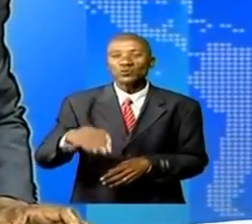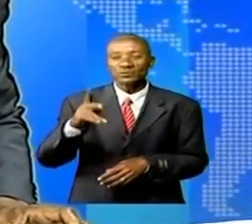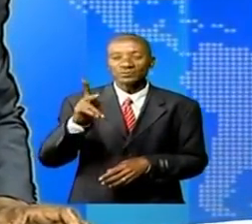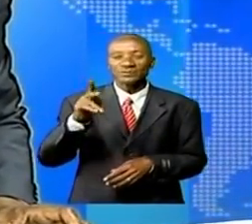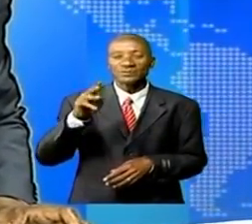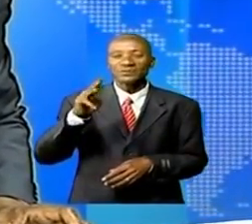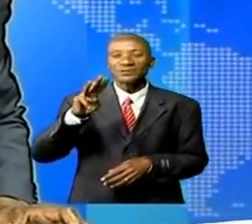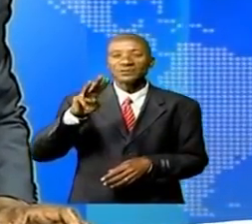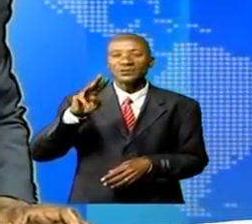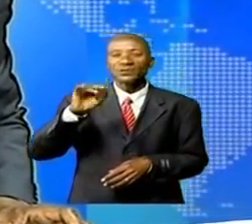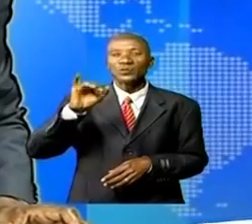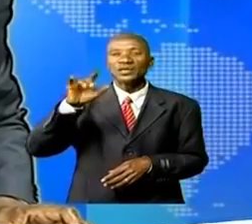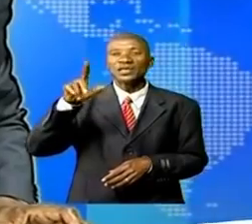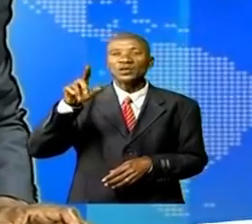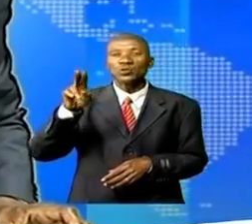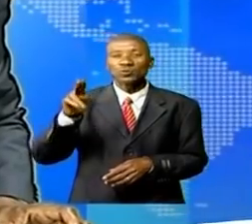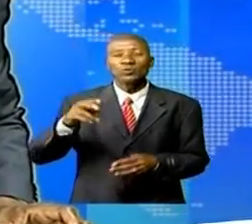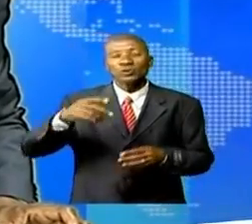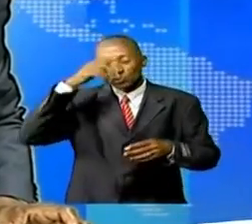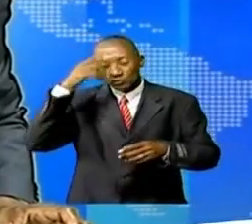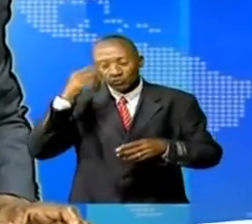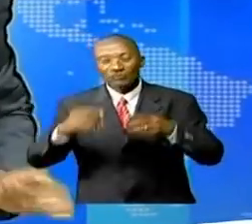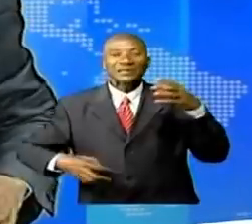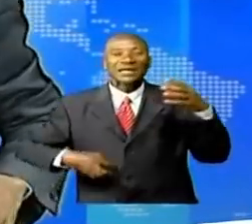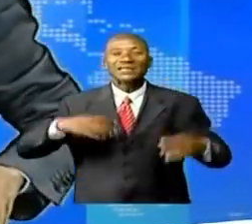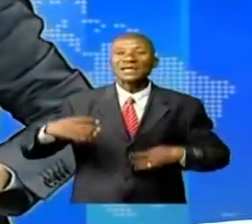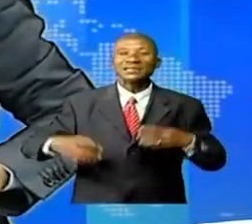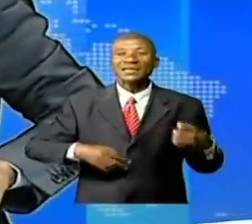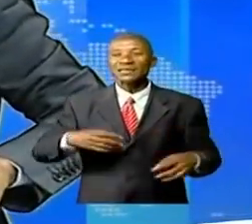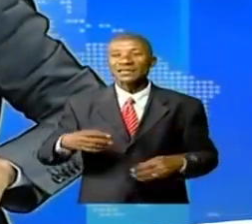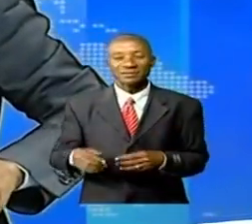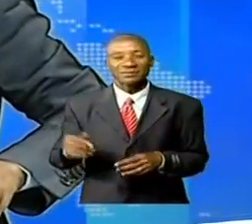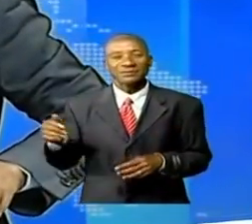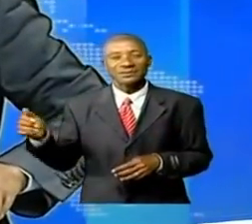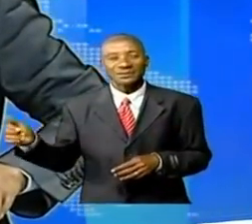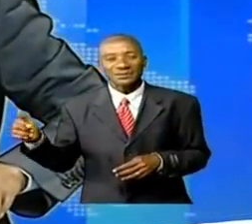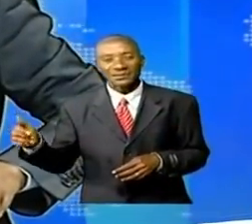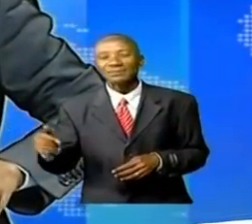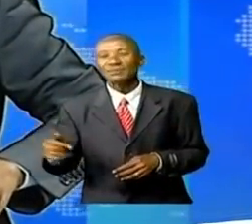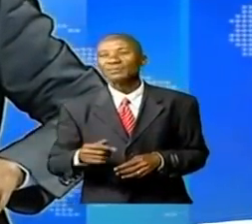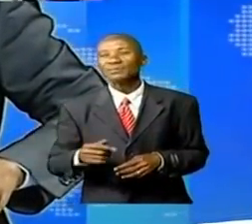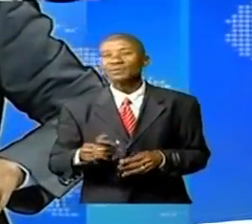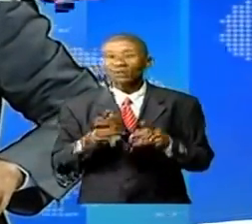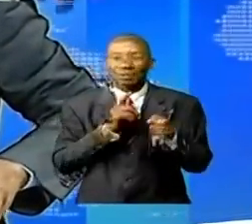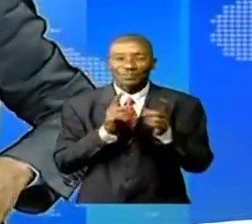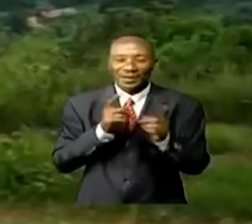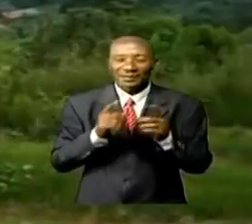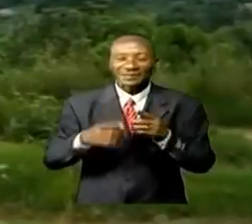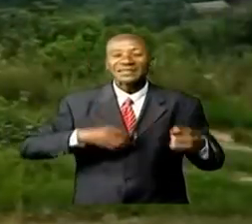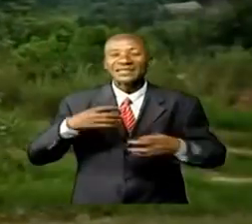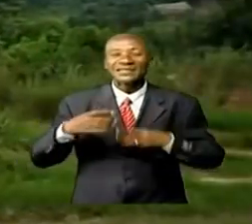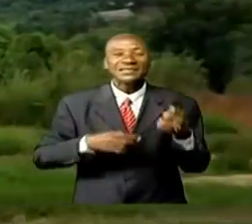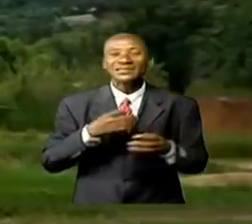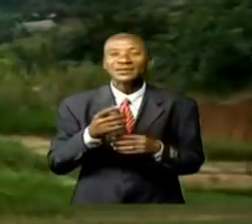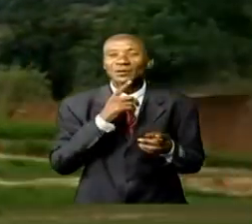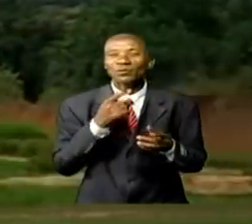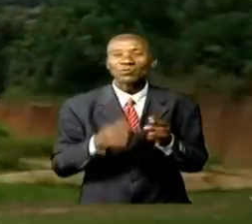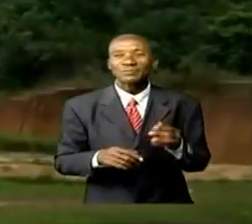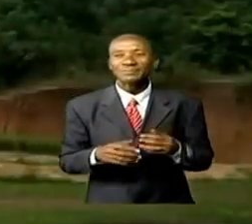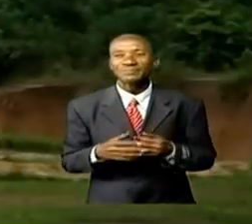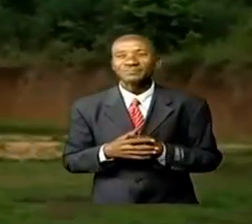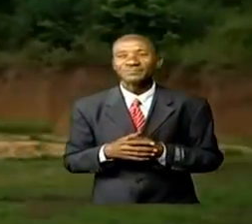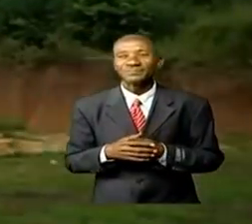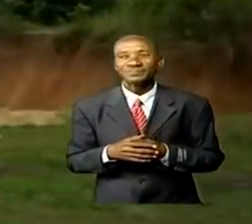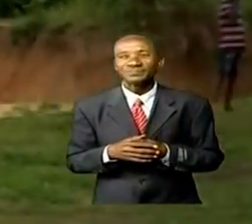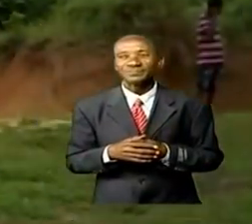vient de lancer un cri d'alarme auprès des autorités compétentes pour lui venir en aide. Regardez. Véritable